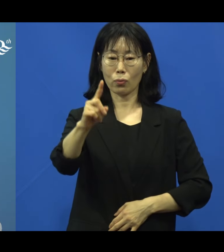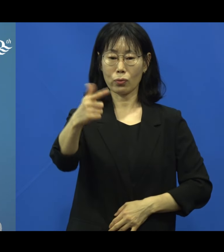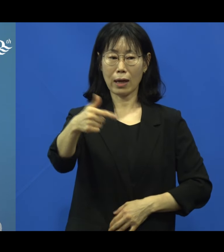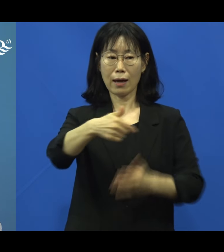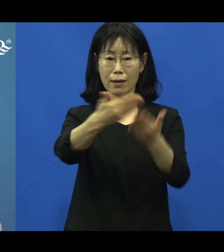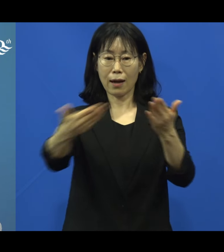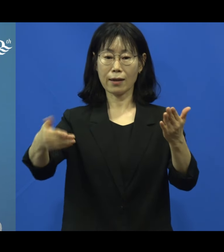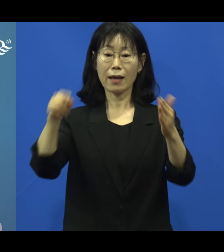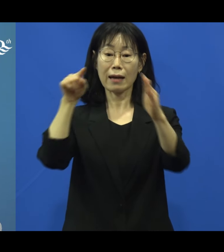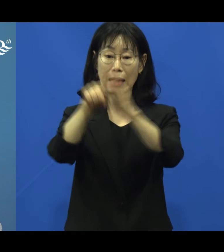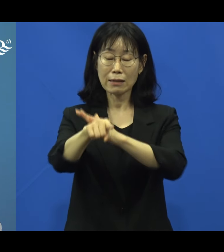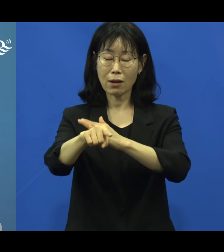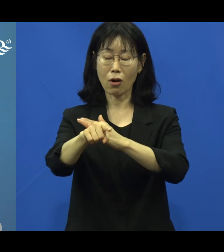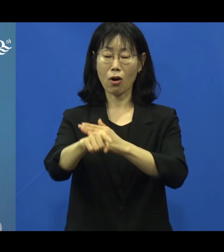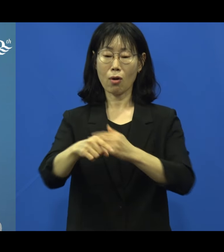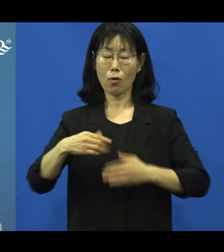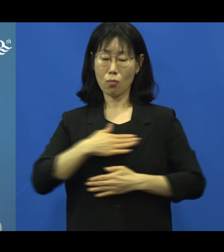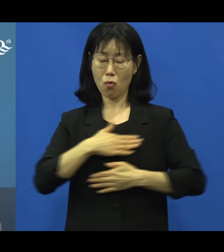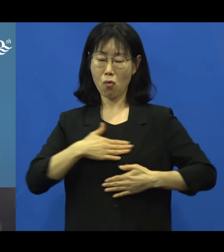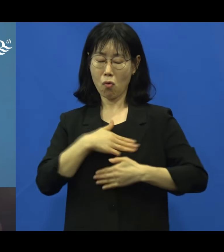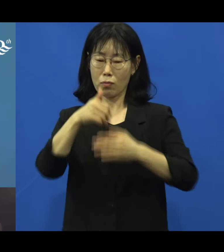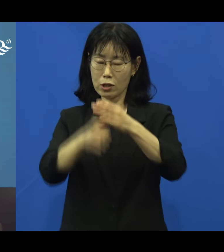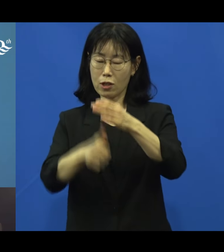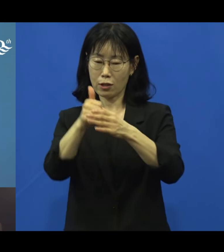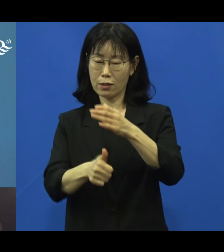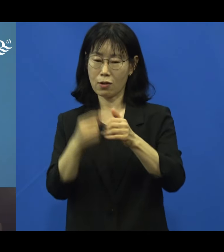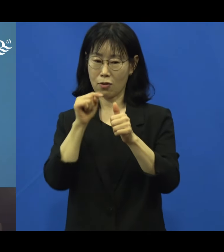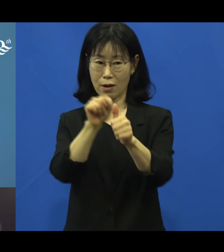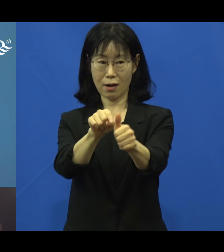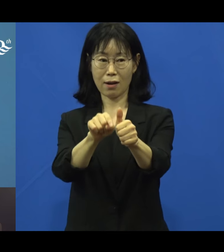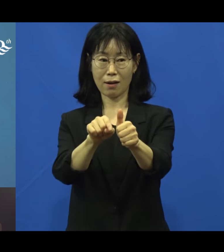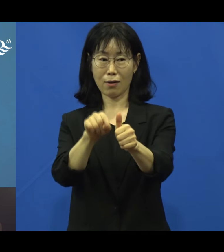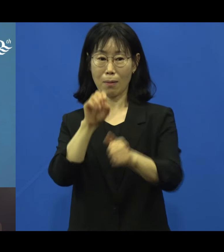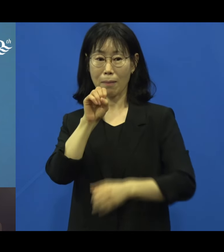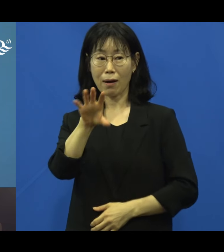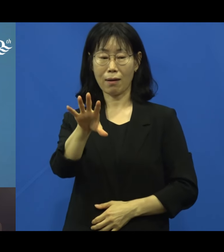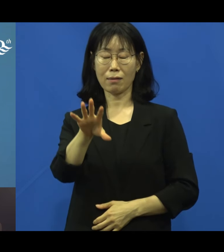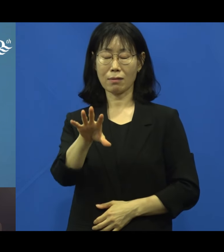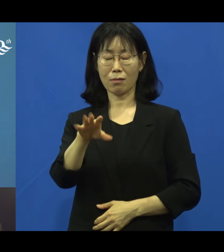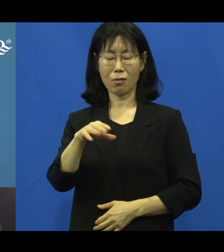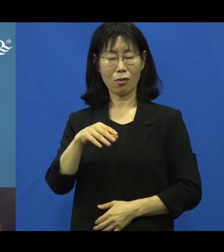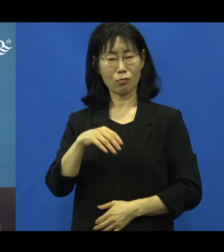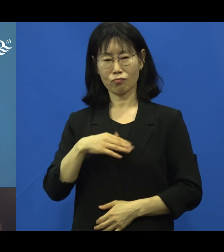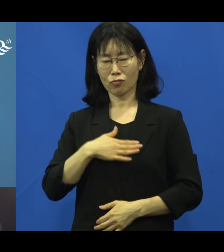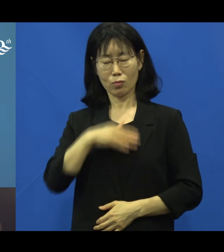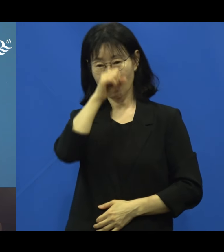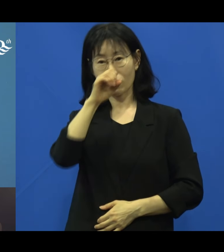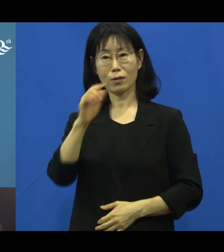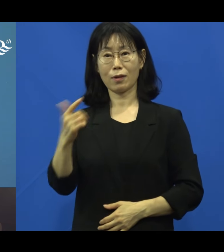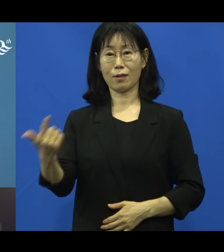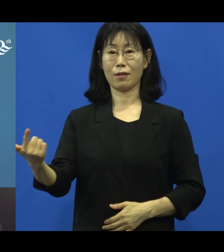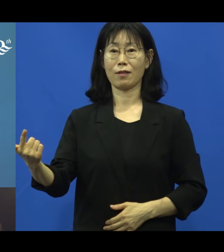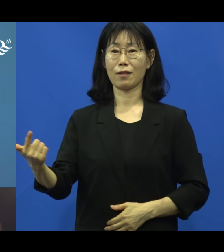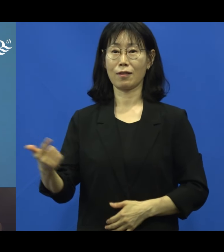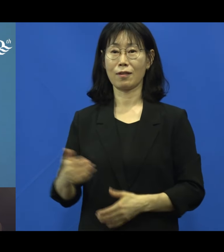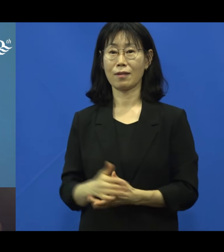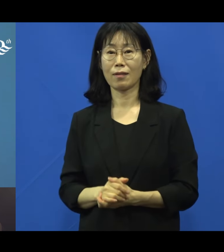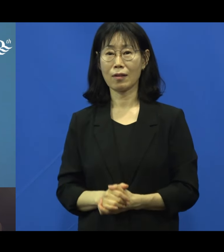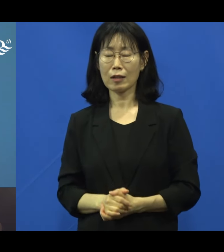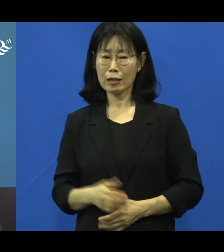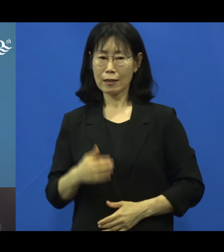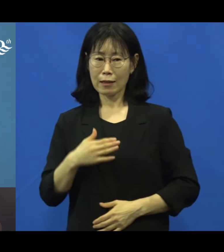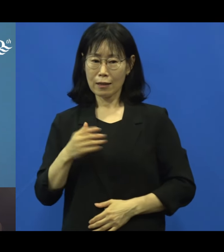떠나버려요. 11절 보십시오. 나만이 노하여 물러가며 이르되 내 생각에는 그가 내게로 나와